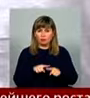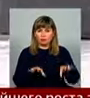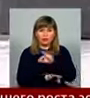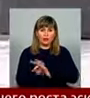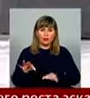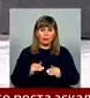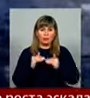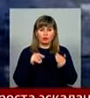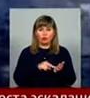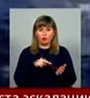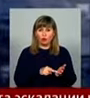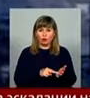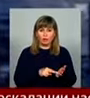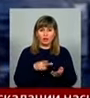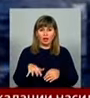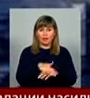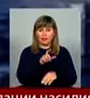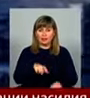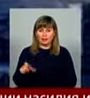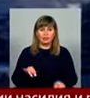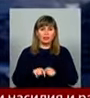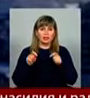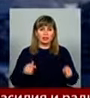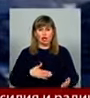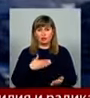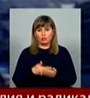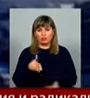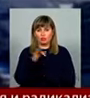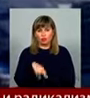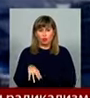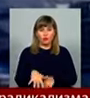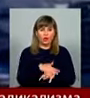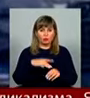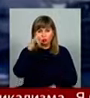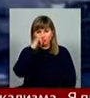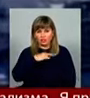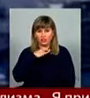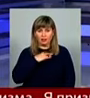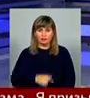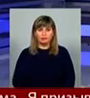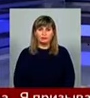на повышение тарифов для населения и создать общественный фонд народу Казахстана.